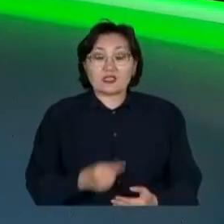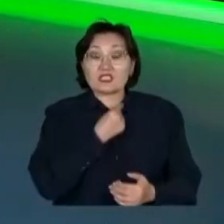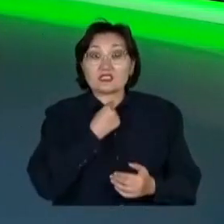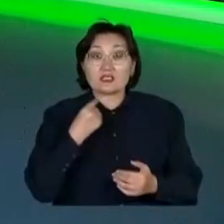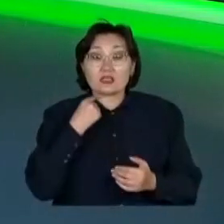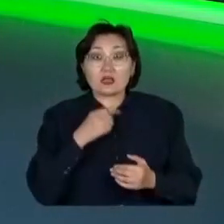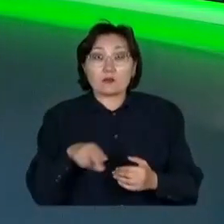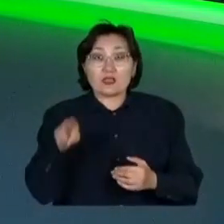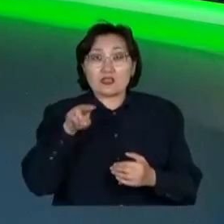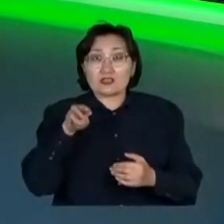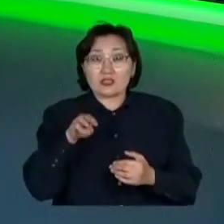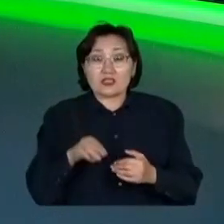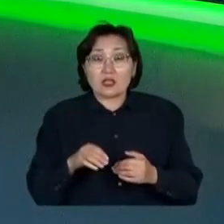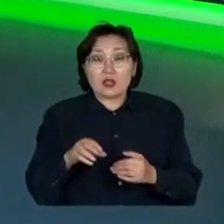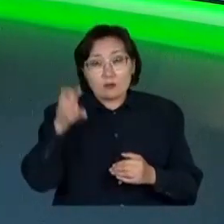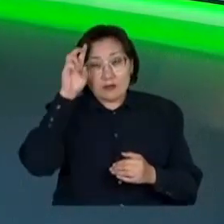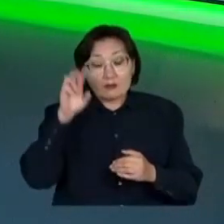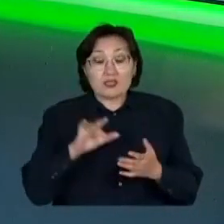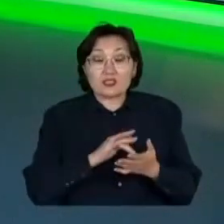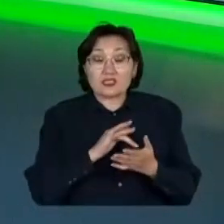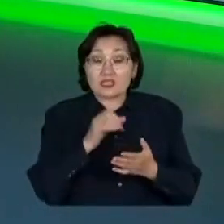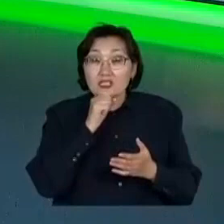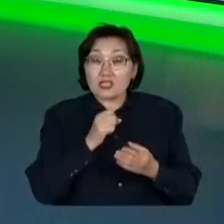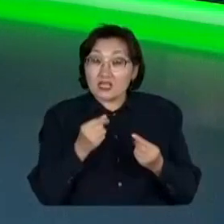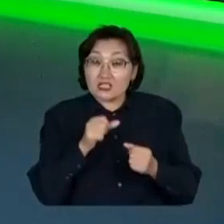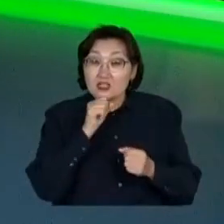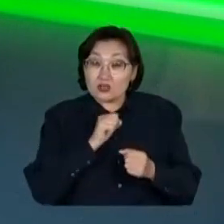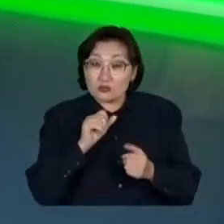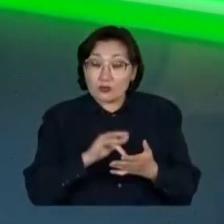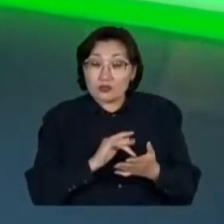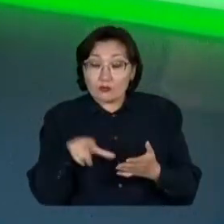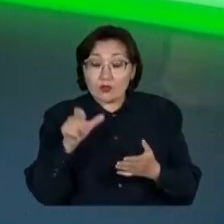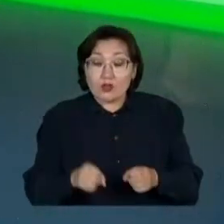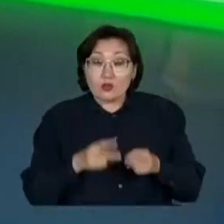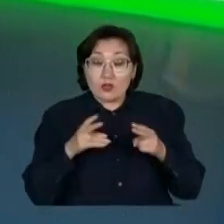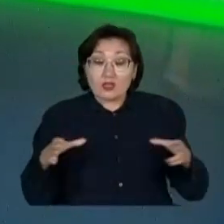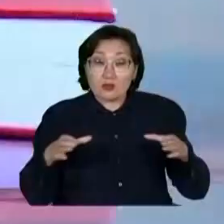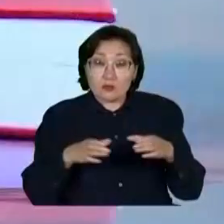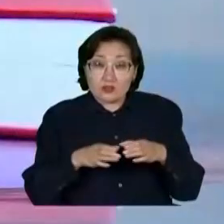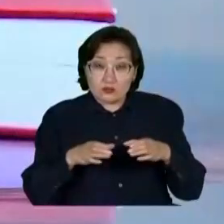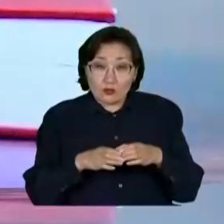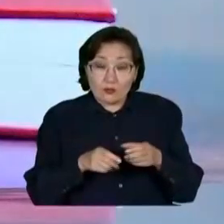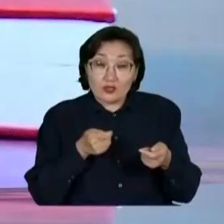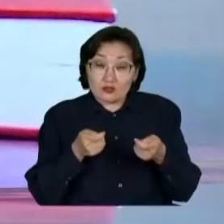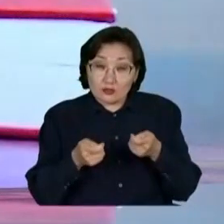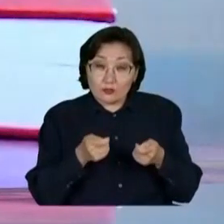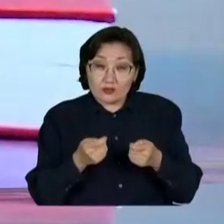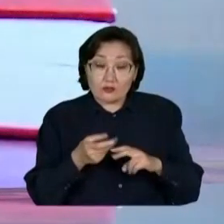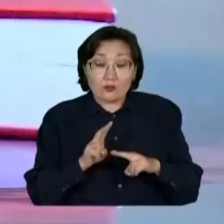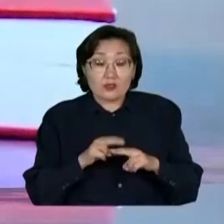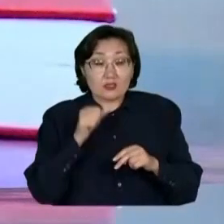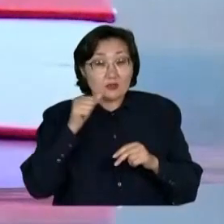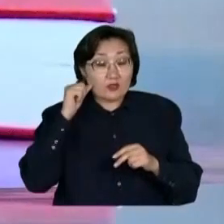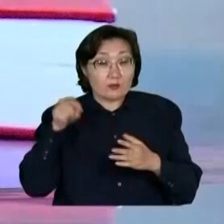Талдықорғанда миллиардтаған мемлекет қаржысын ұрлаған есепшілер ұйымдасқан қылмыстық топ құрды деп танылды. Естеріңізде болса,